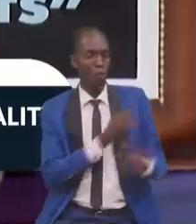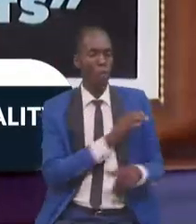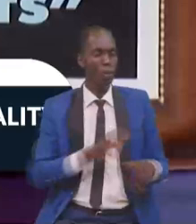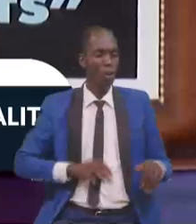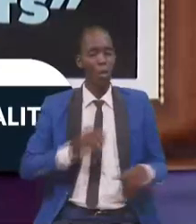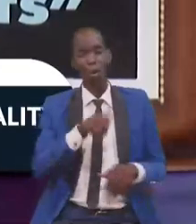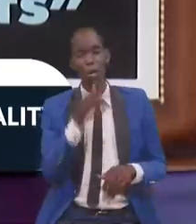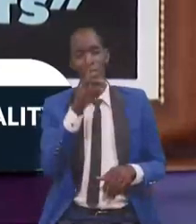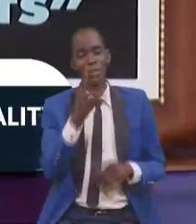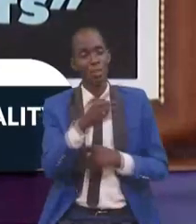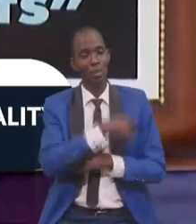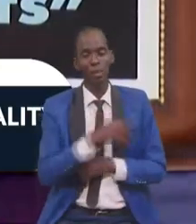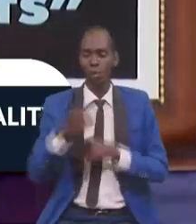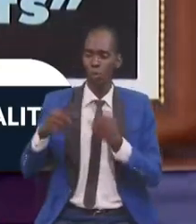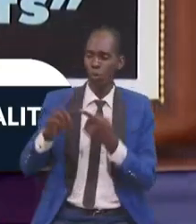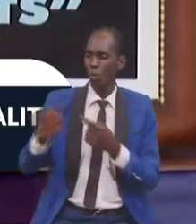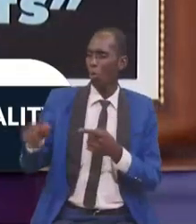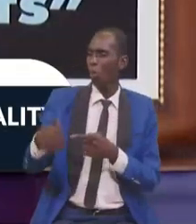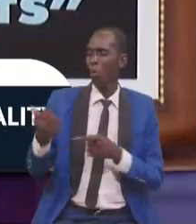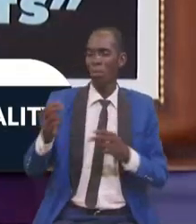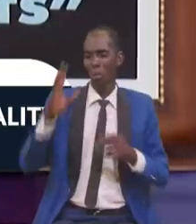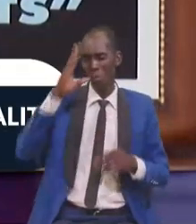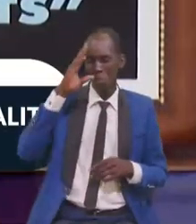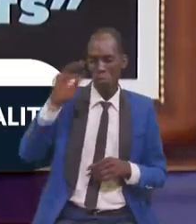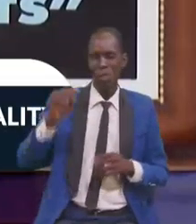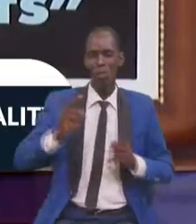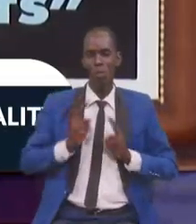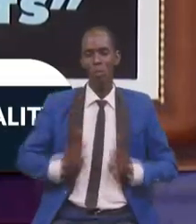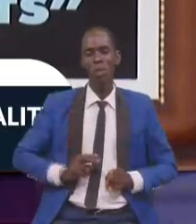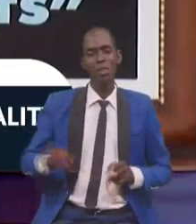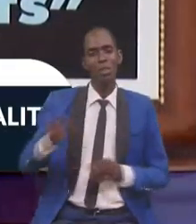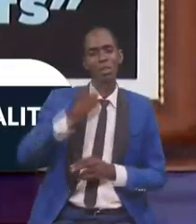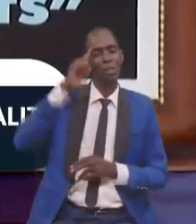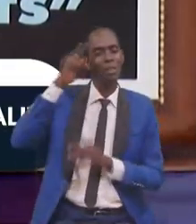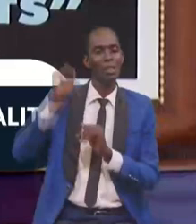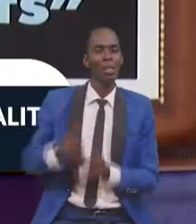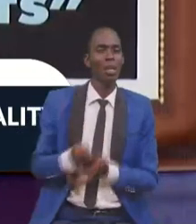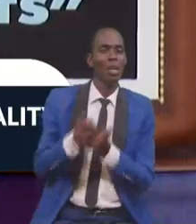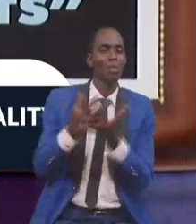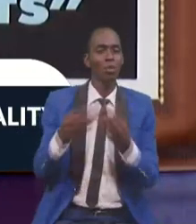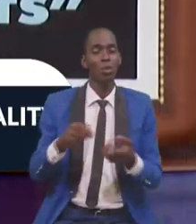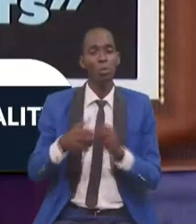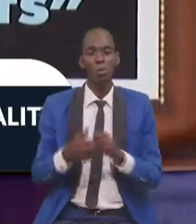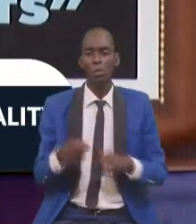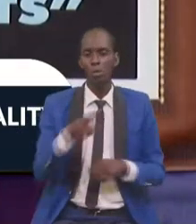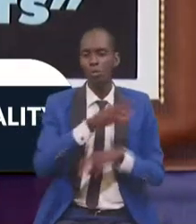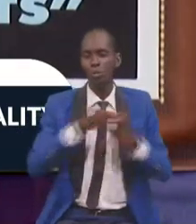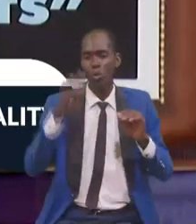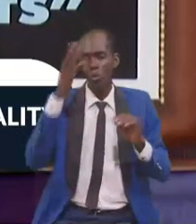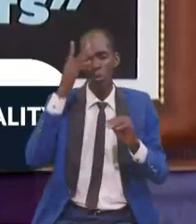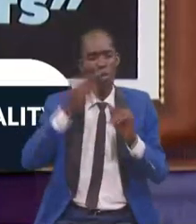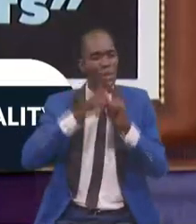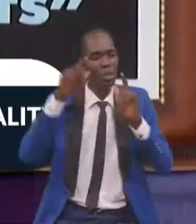les 6 jours, ils vont vers ces hommes, vers ces femmes, prétendant résoudre leurs problèmes. Ils ne connaissent